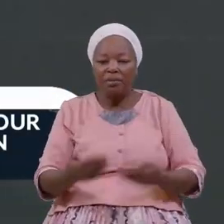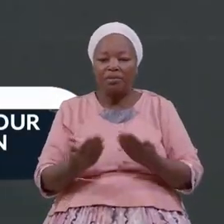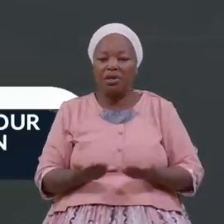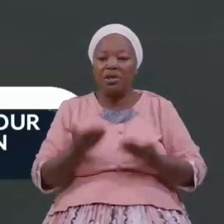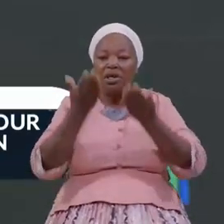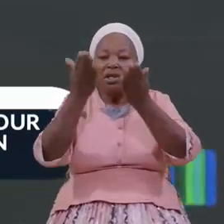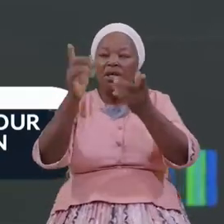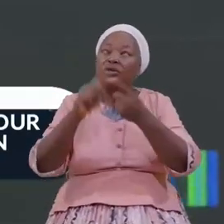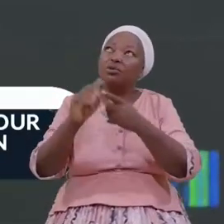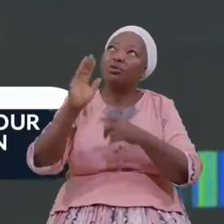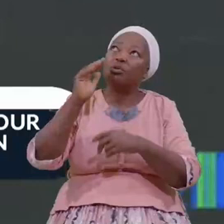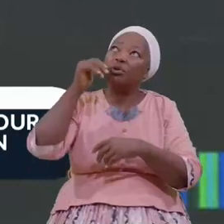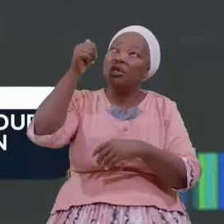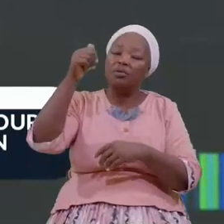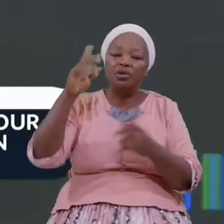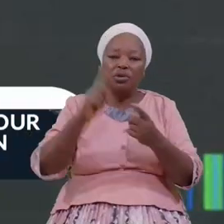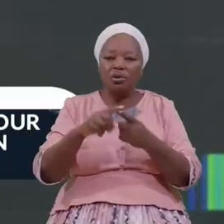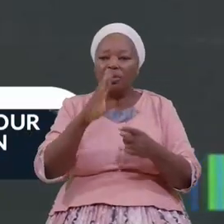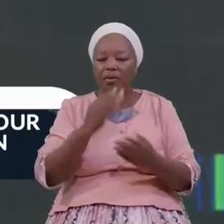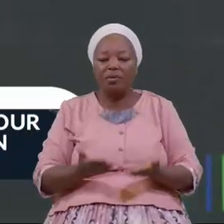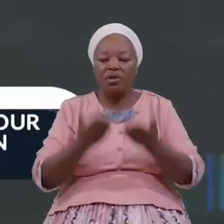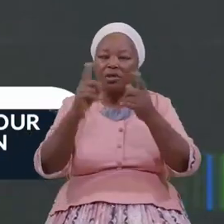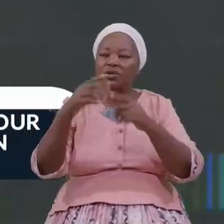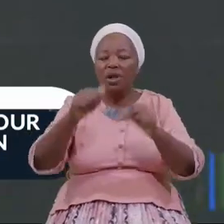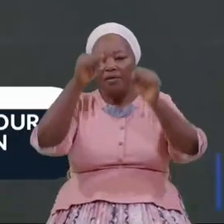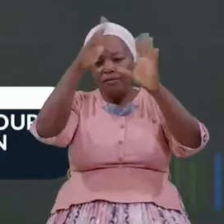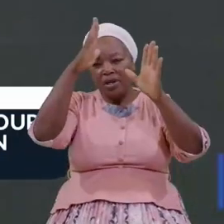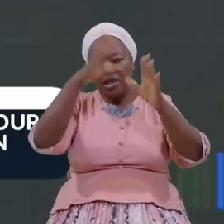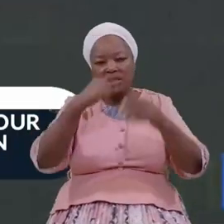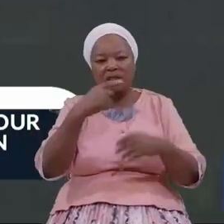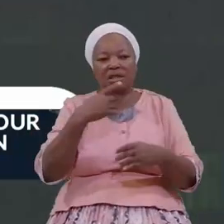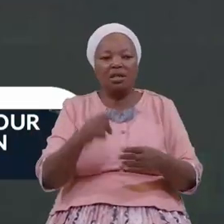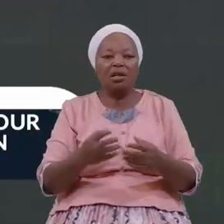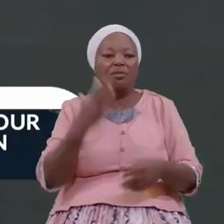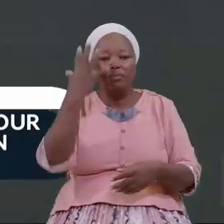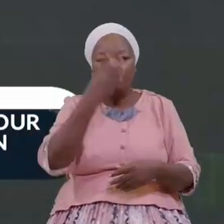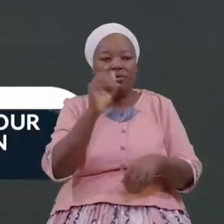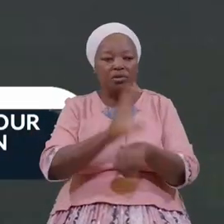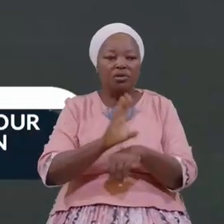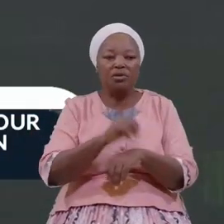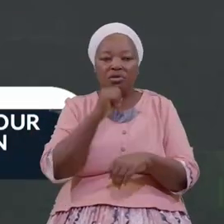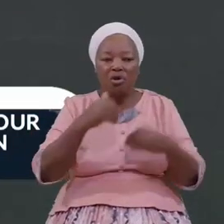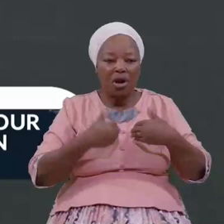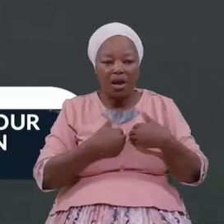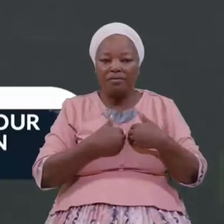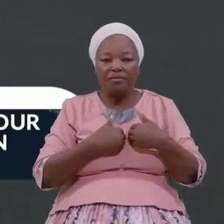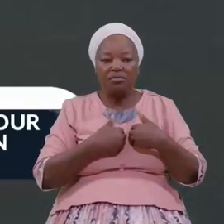être présenté au Père, à être présenté à lui. Et il dit une Église